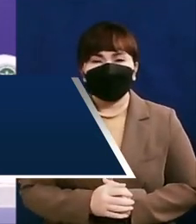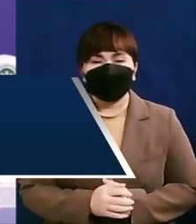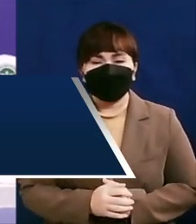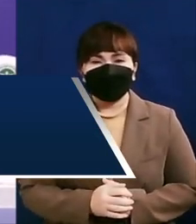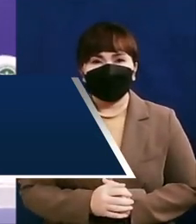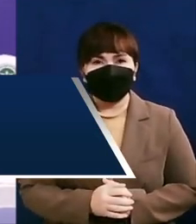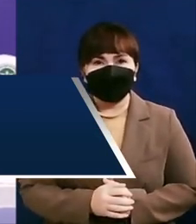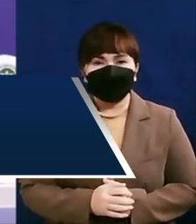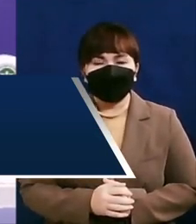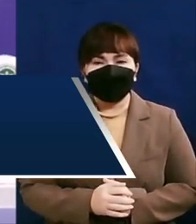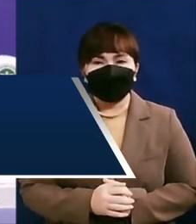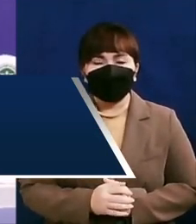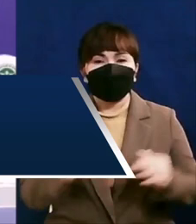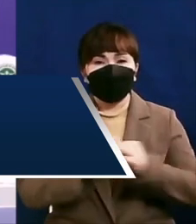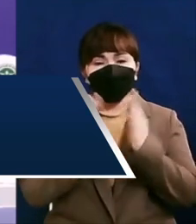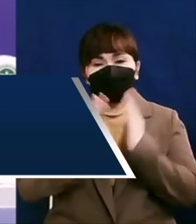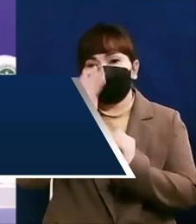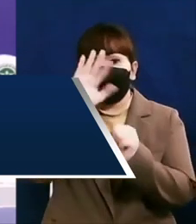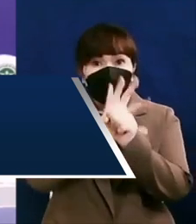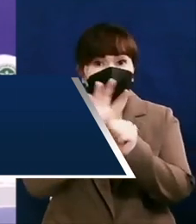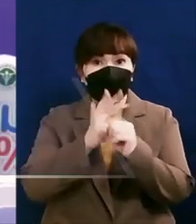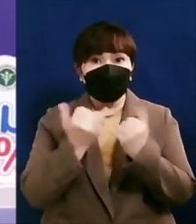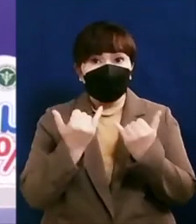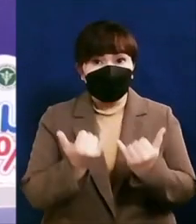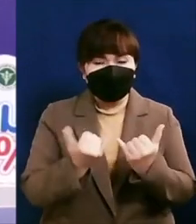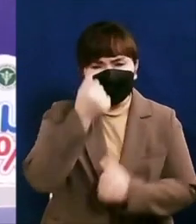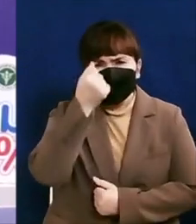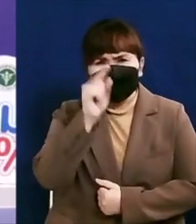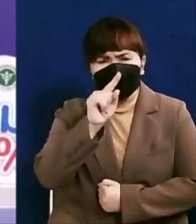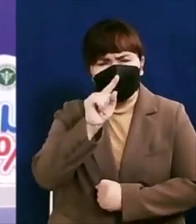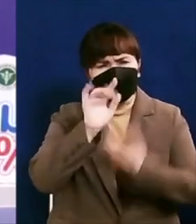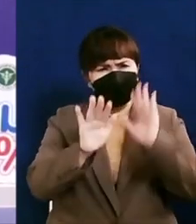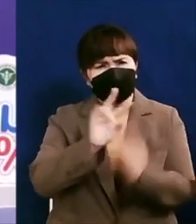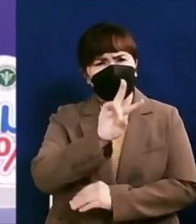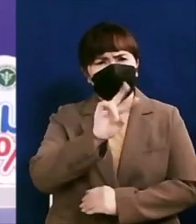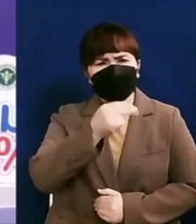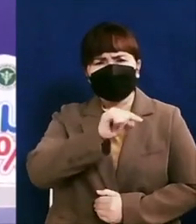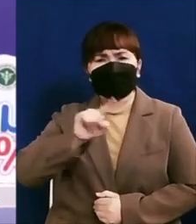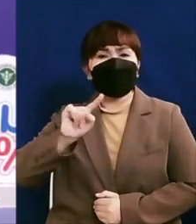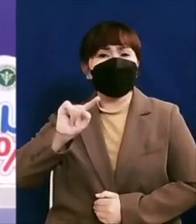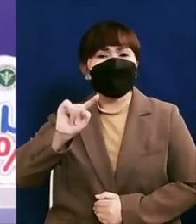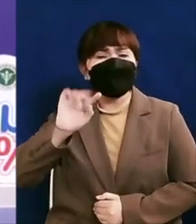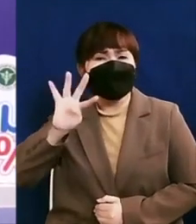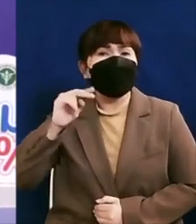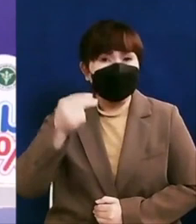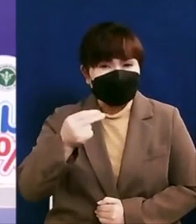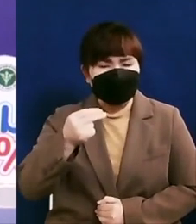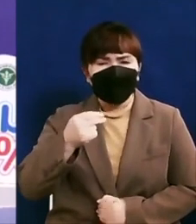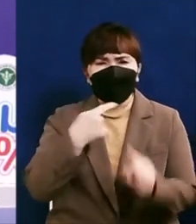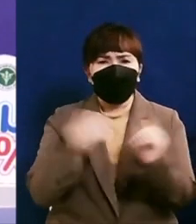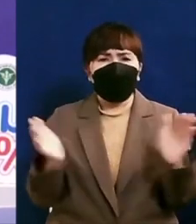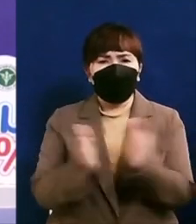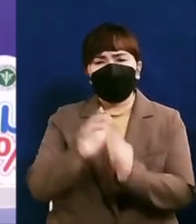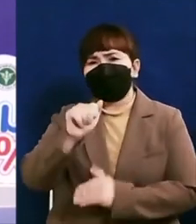ครับผู้ติดเชื้อนะครับโควิดนะครับในสถานการณ์ปัจจุบันก็ประมาณ 20,000 ถึง 40,000 นะครับซึ่งรวม ATK ด้วยนะครับก็ปราก